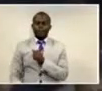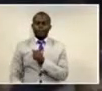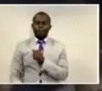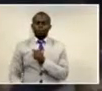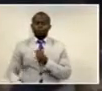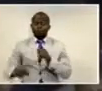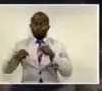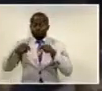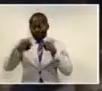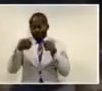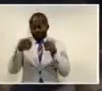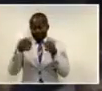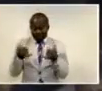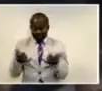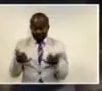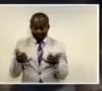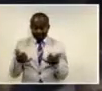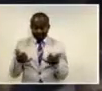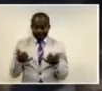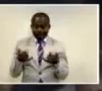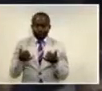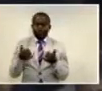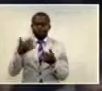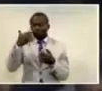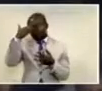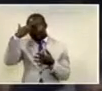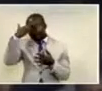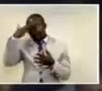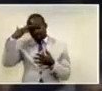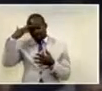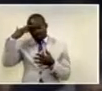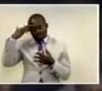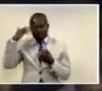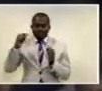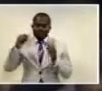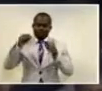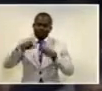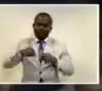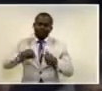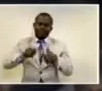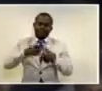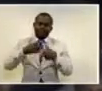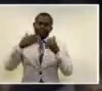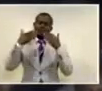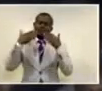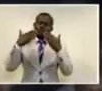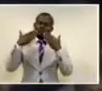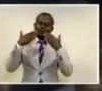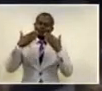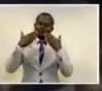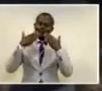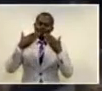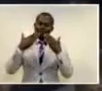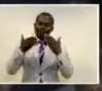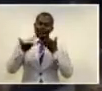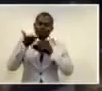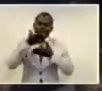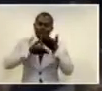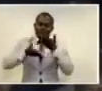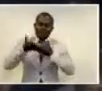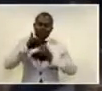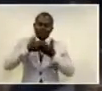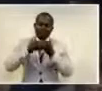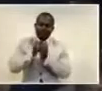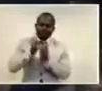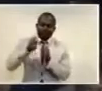Rero icyo nicyo cyanzanye aha, kubashimira no kuganira namwe no kugira ngo